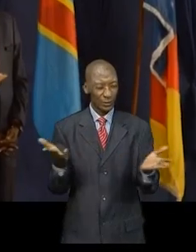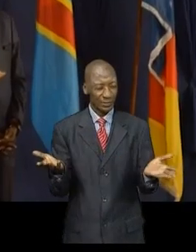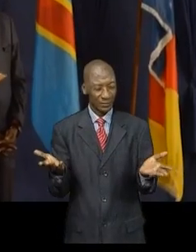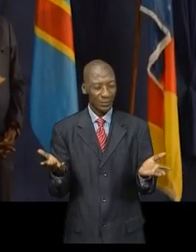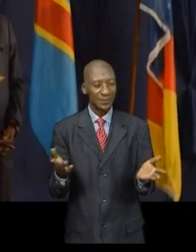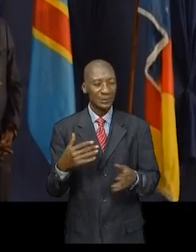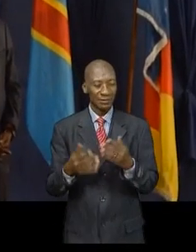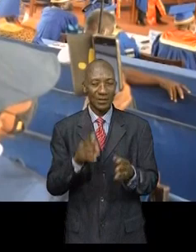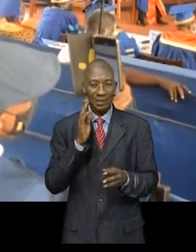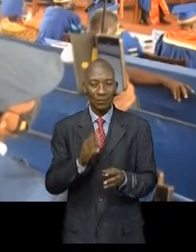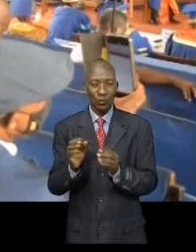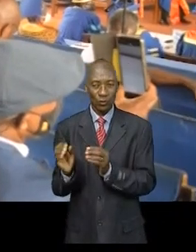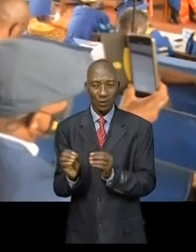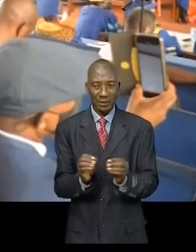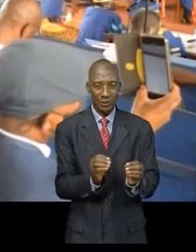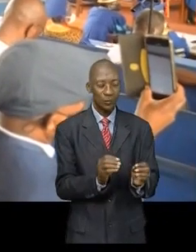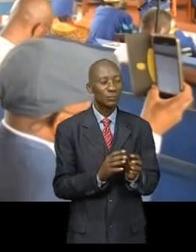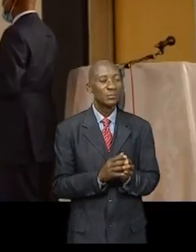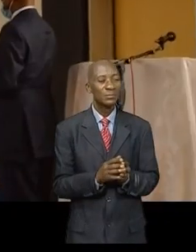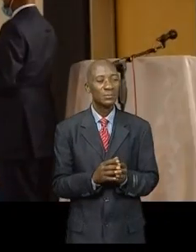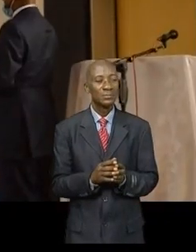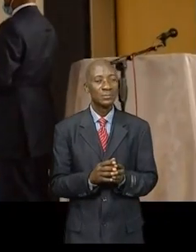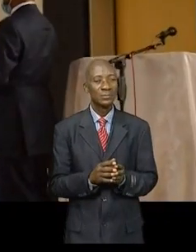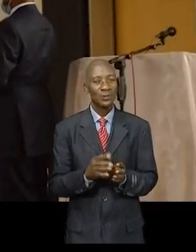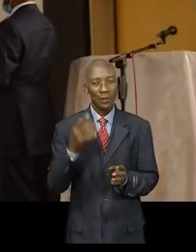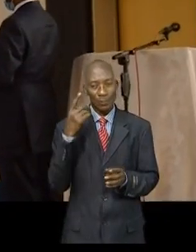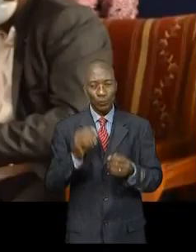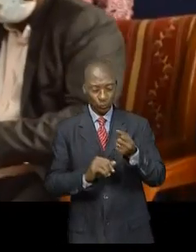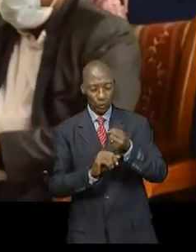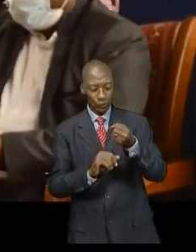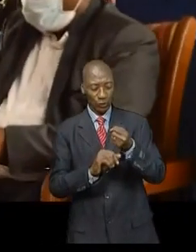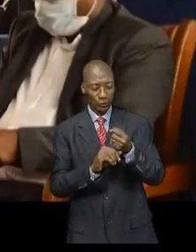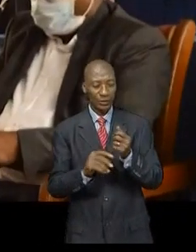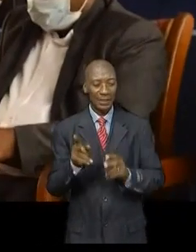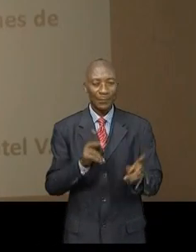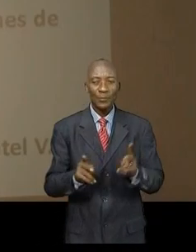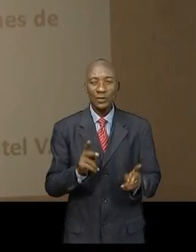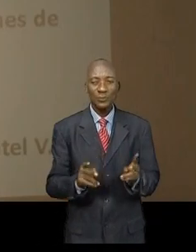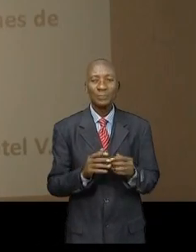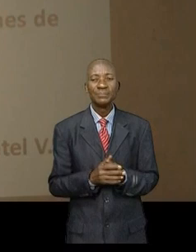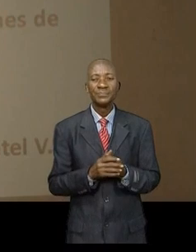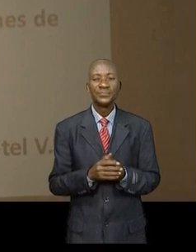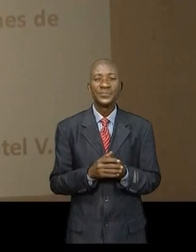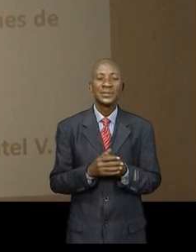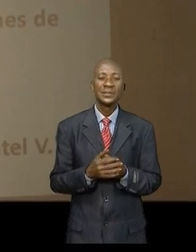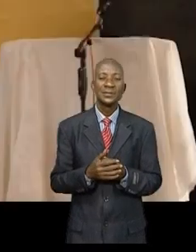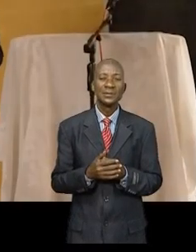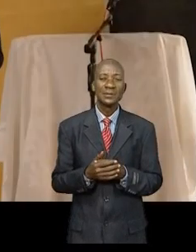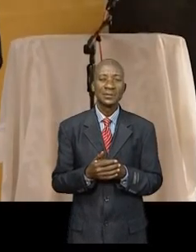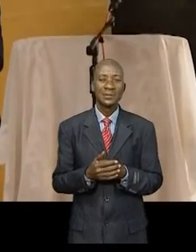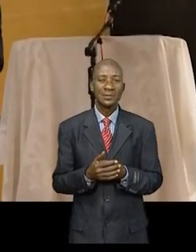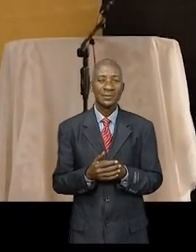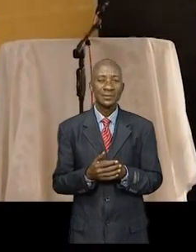étude doctorale défendue et soutenue par le chef des travaux Adeline Sito. Il a fait savoir que plusieurs conditions favorisent